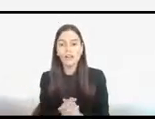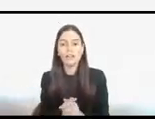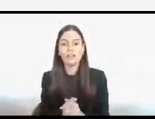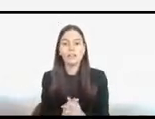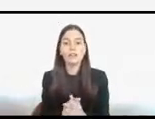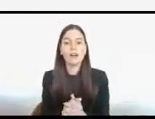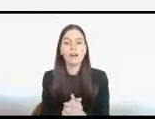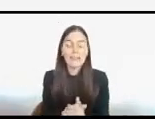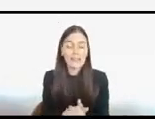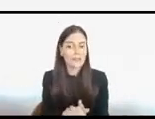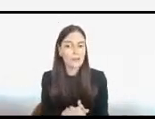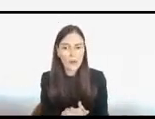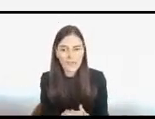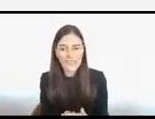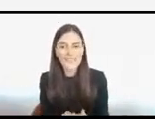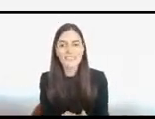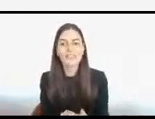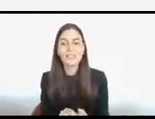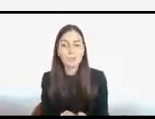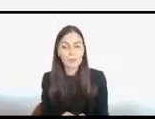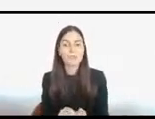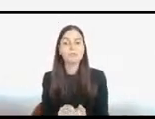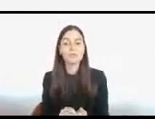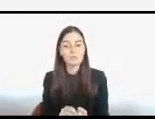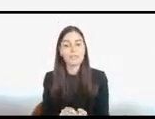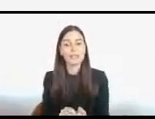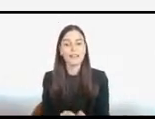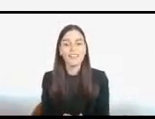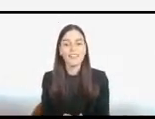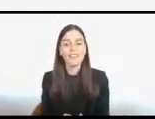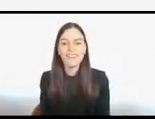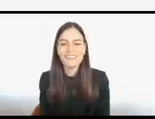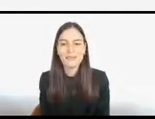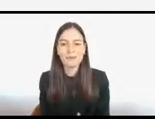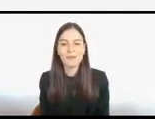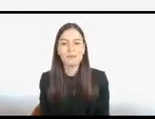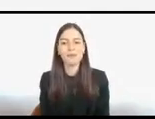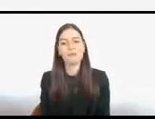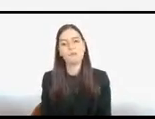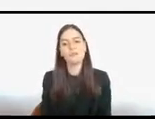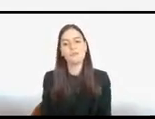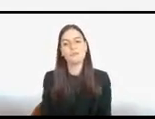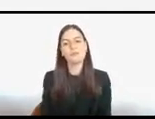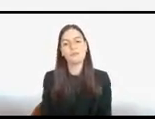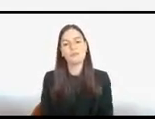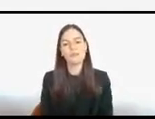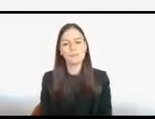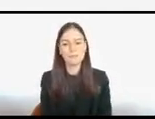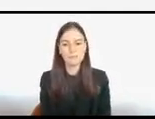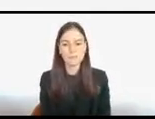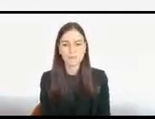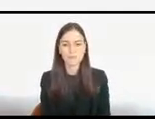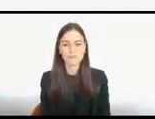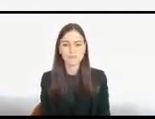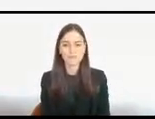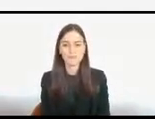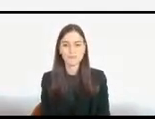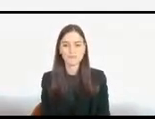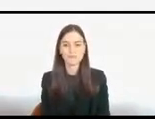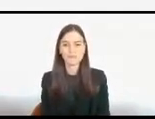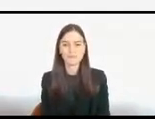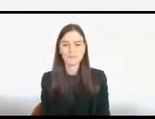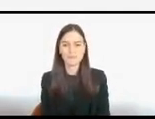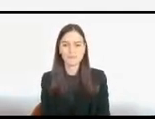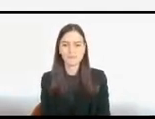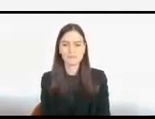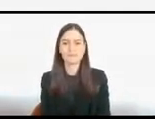autres, à l'IR ou à l'IS, il est possible de souscrire des SCPI par le biais de sociétés. Alors, on a